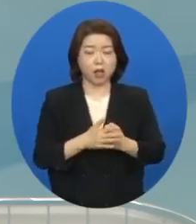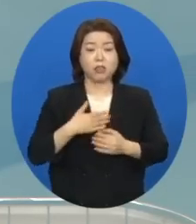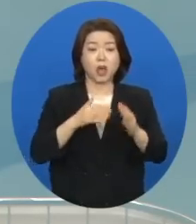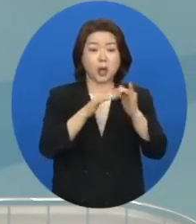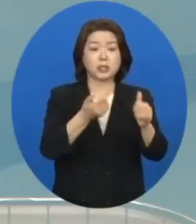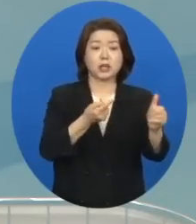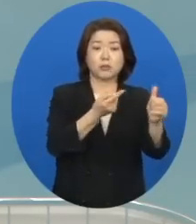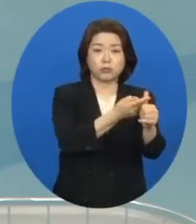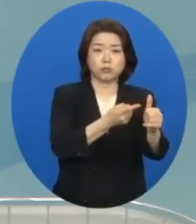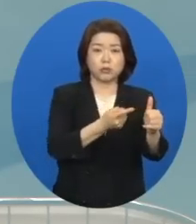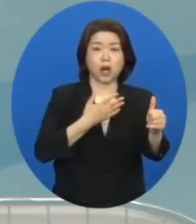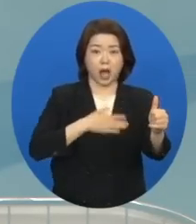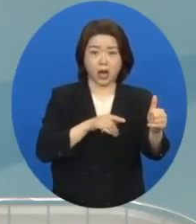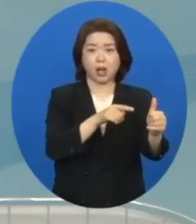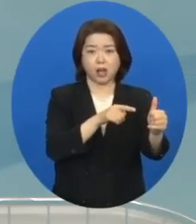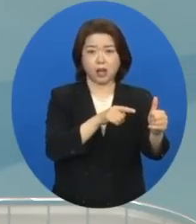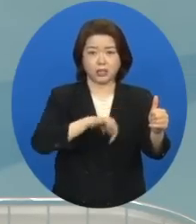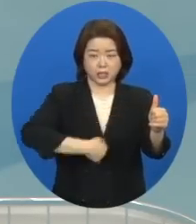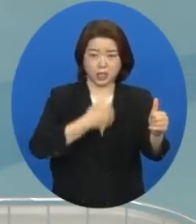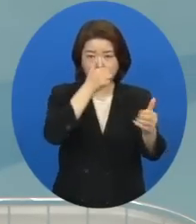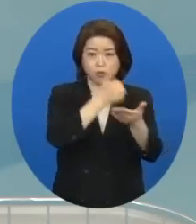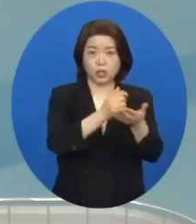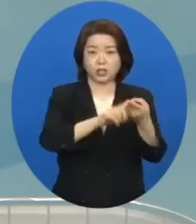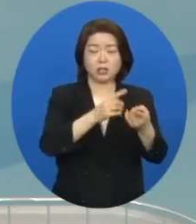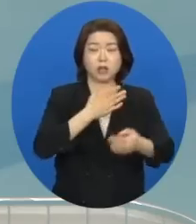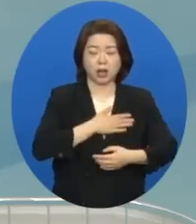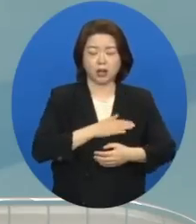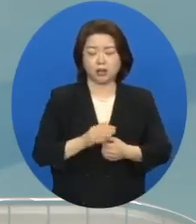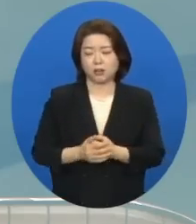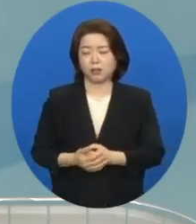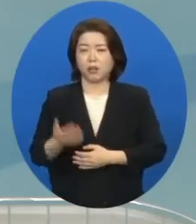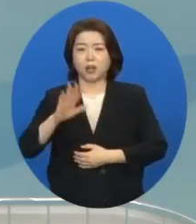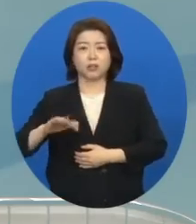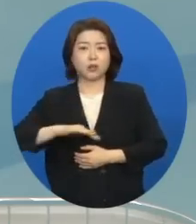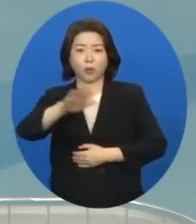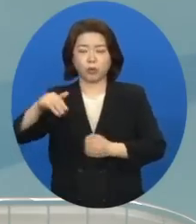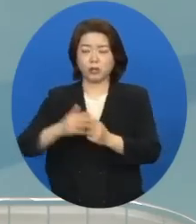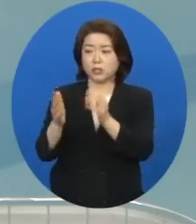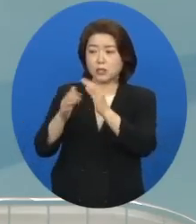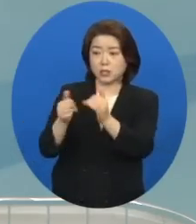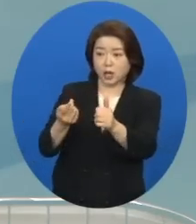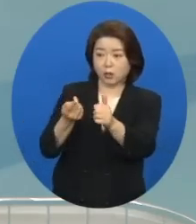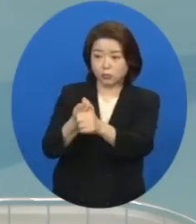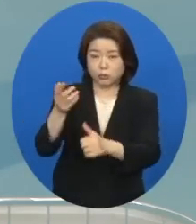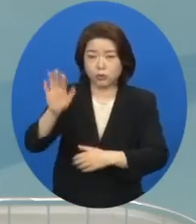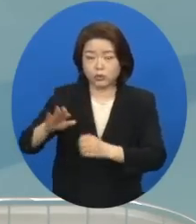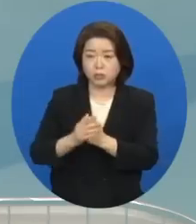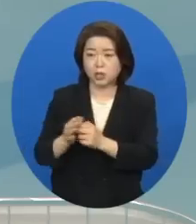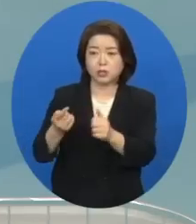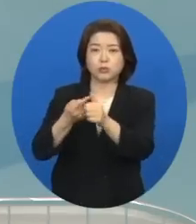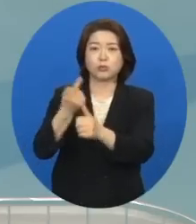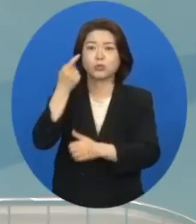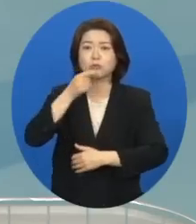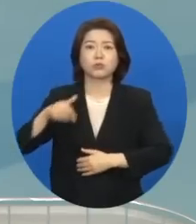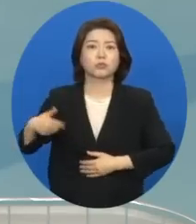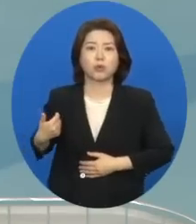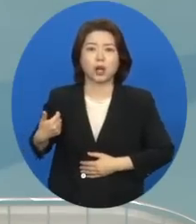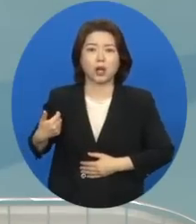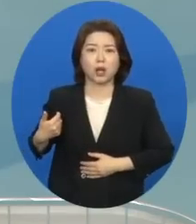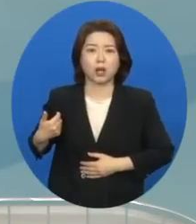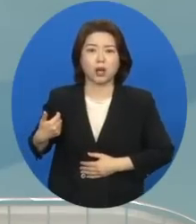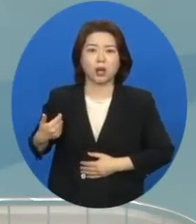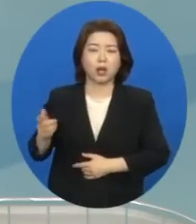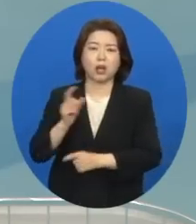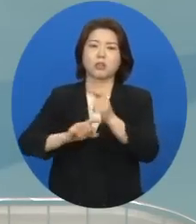그건 알지요. 그런데 우리는요 사람을 죽이고도 죽인 줄 몰라요. 그러니까